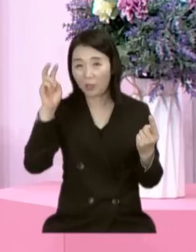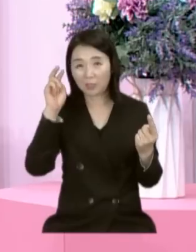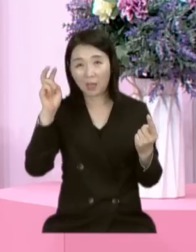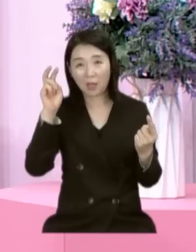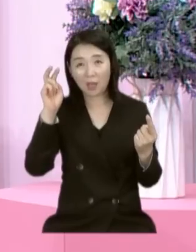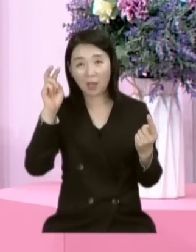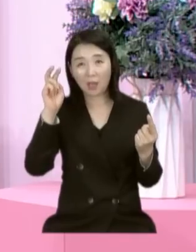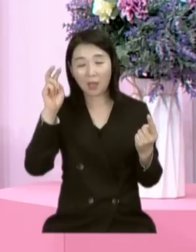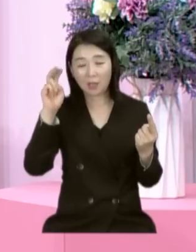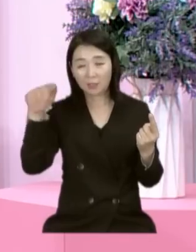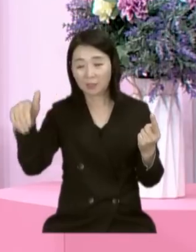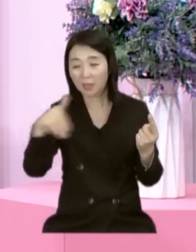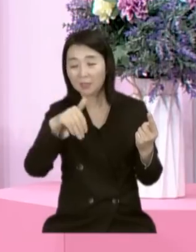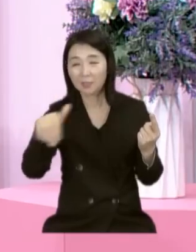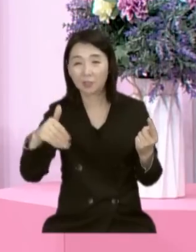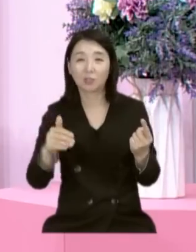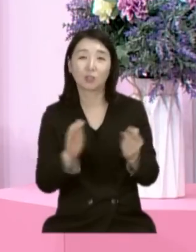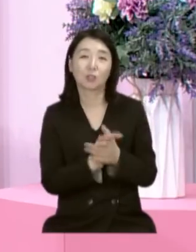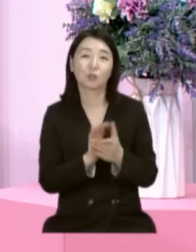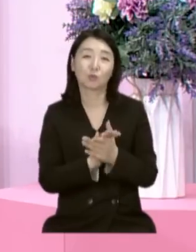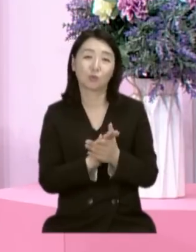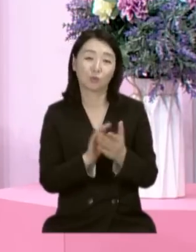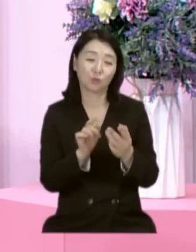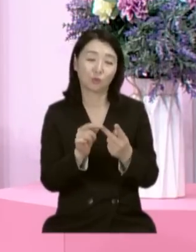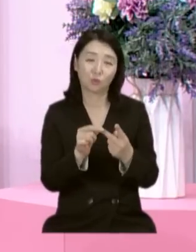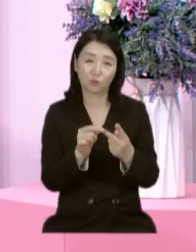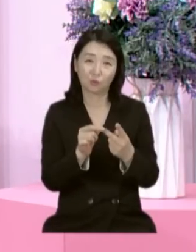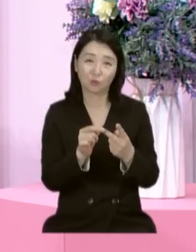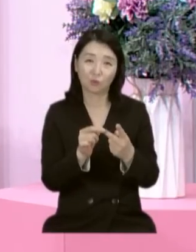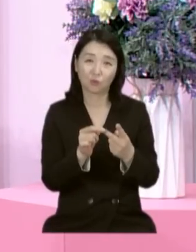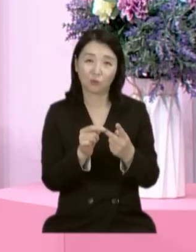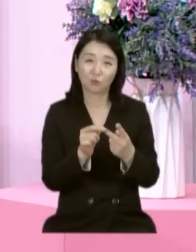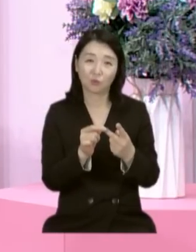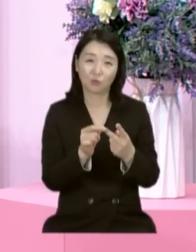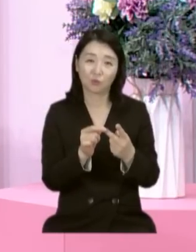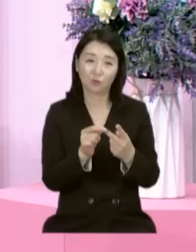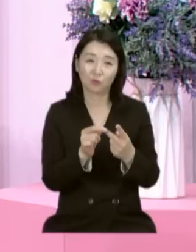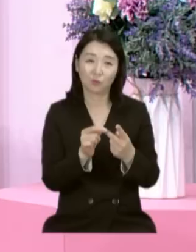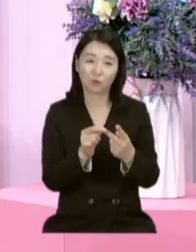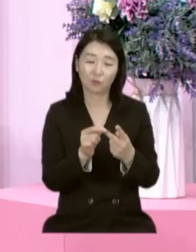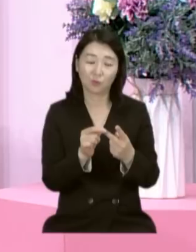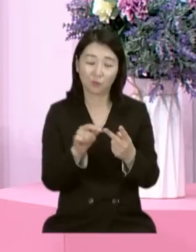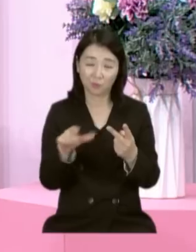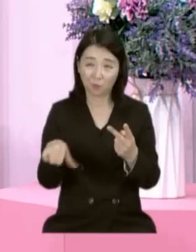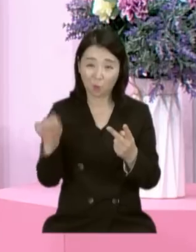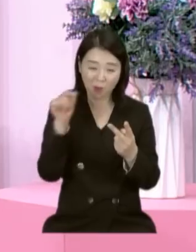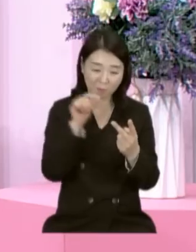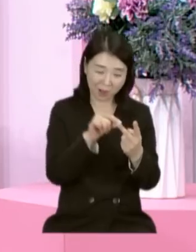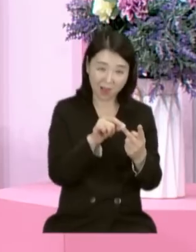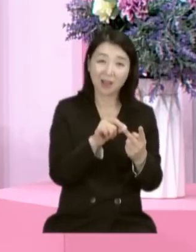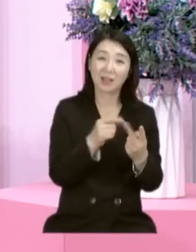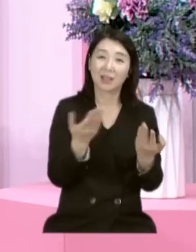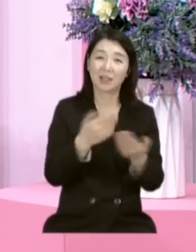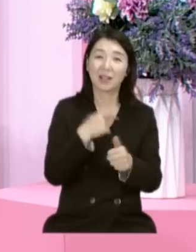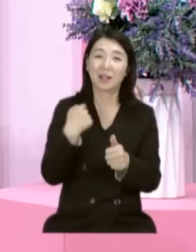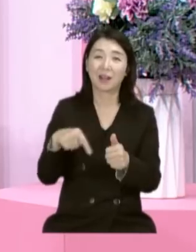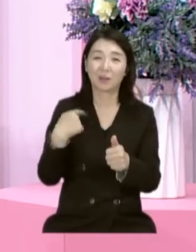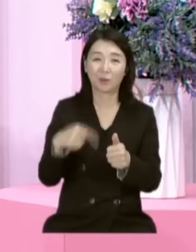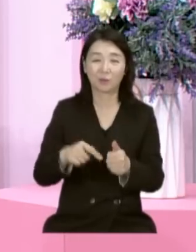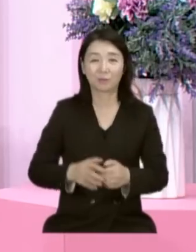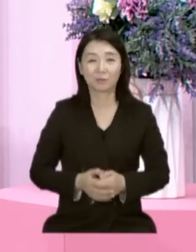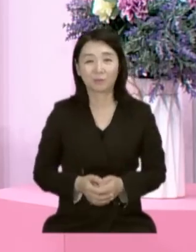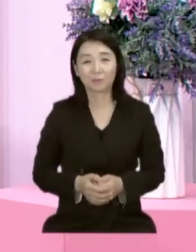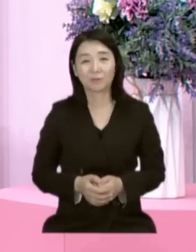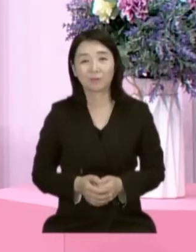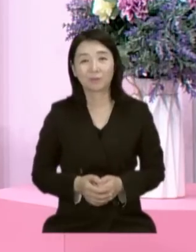보험회사에 다니는 그 친구 하나를 이제 그 뽑아가지고 예. 일을 가르치면서